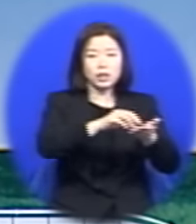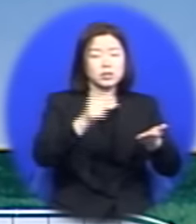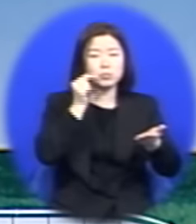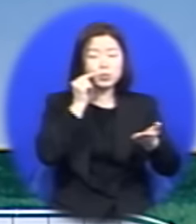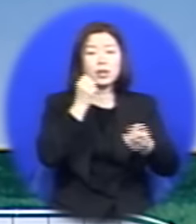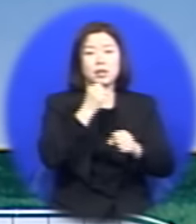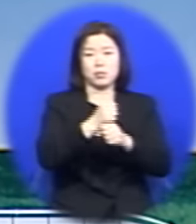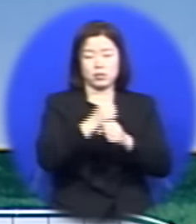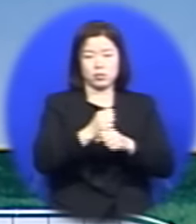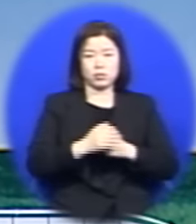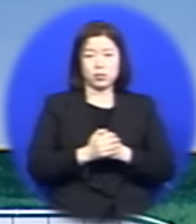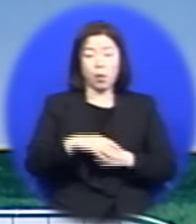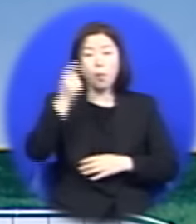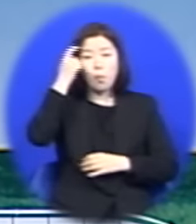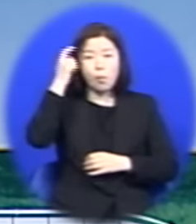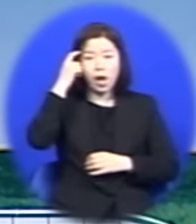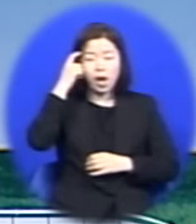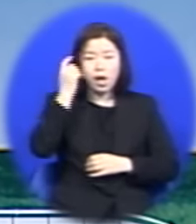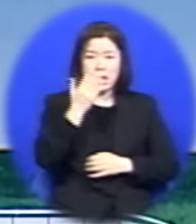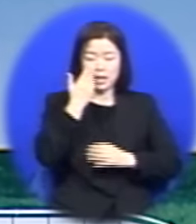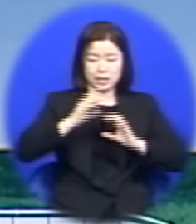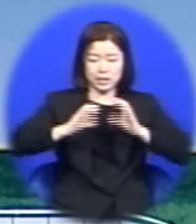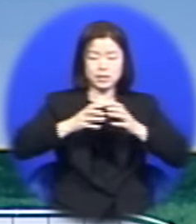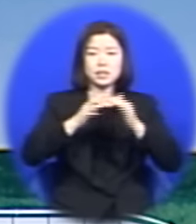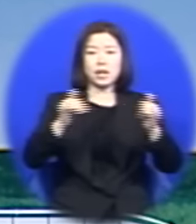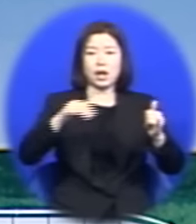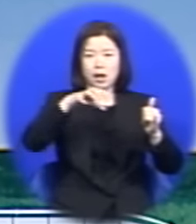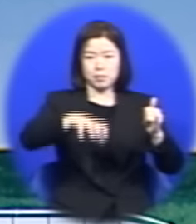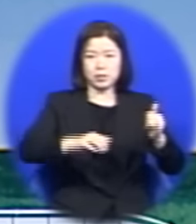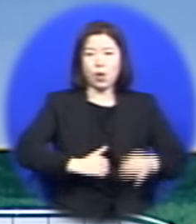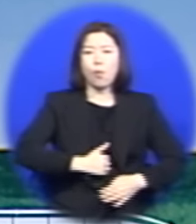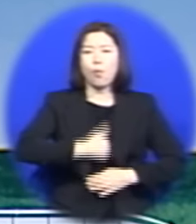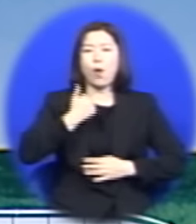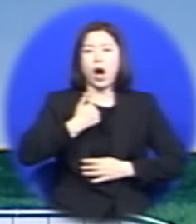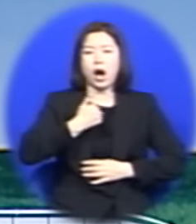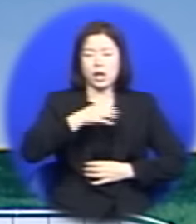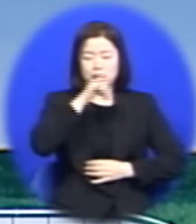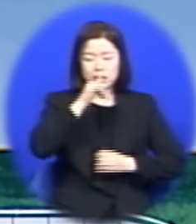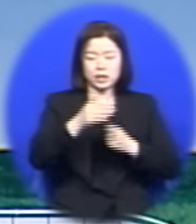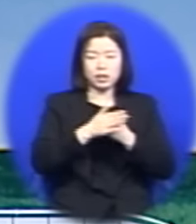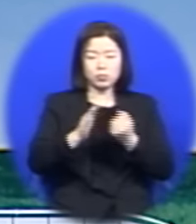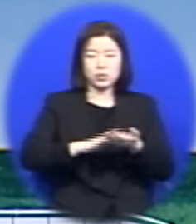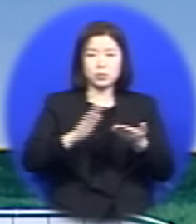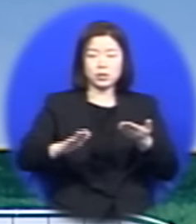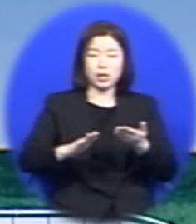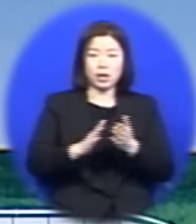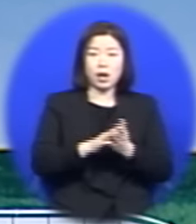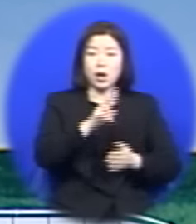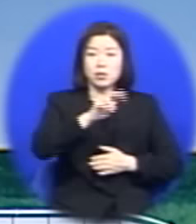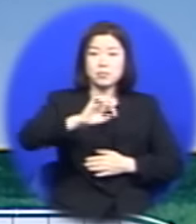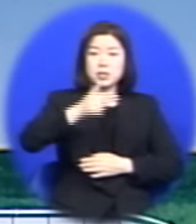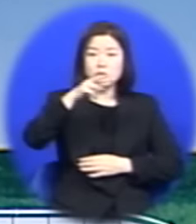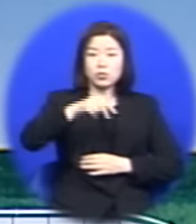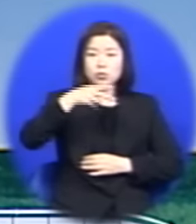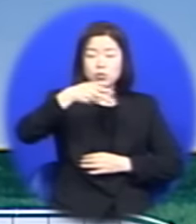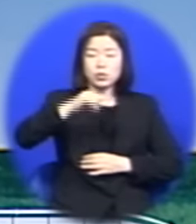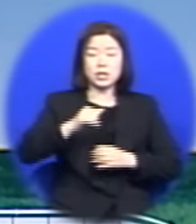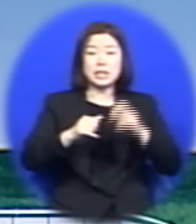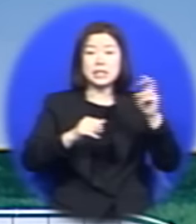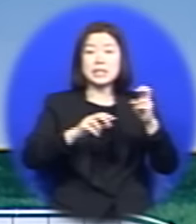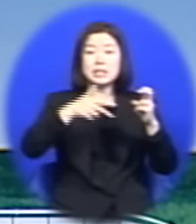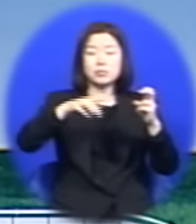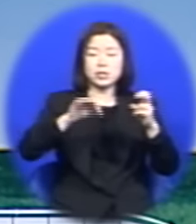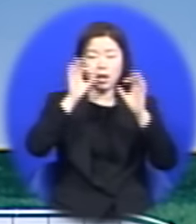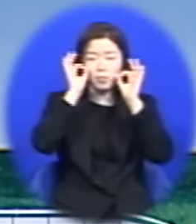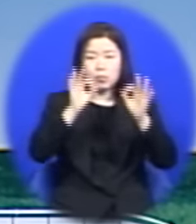그러셨을까요? 이스라엘 백성들 앞에서 화를 냈기 때문입니다. 민수기 20장에 보면 이스라엘